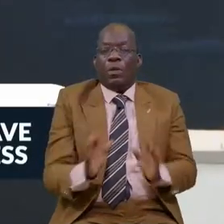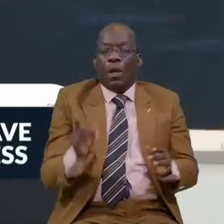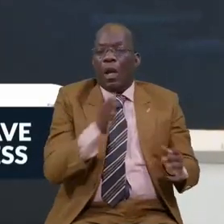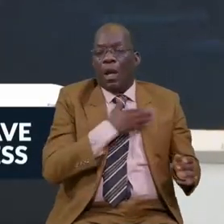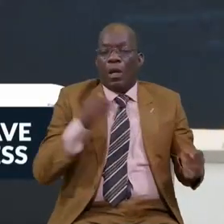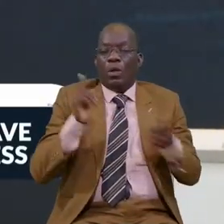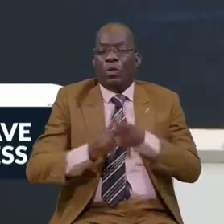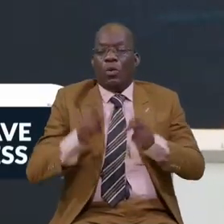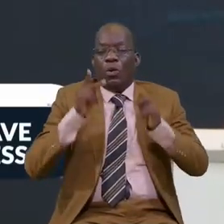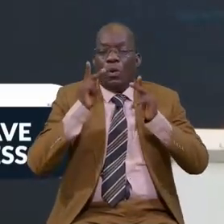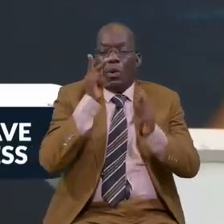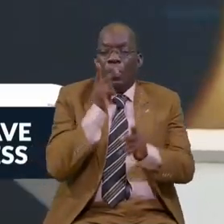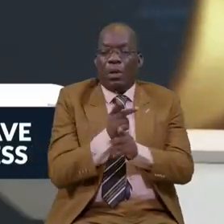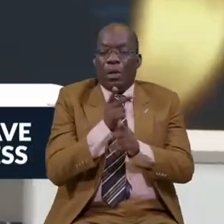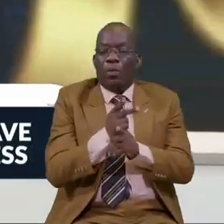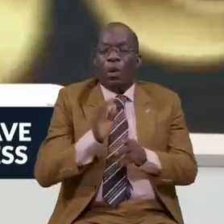pour sauver les pécheurs